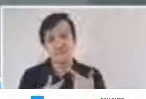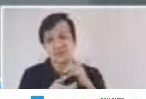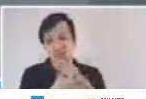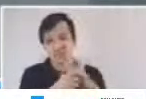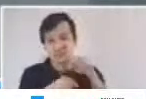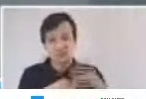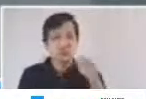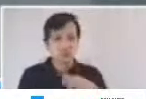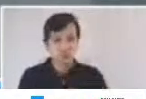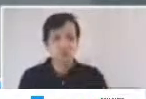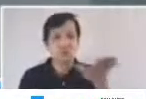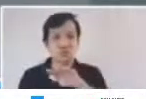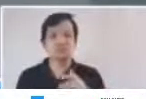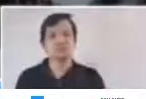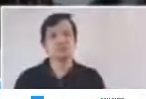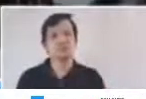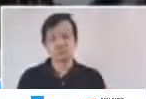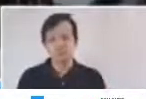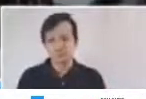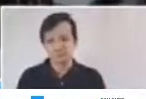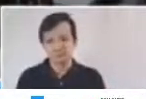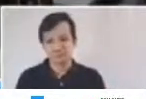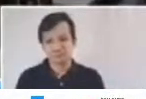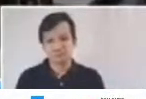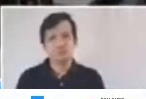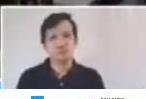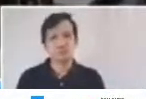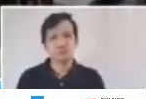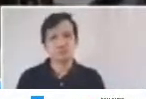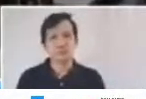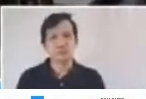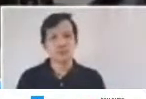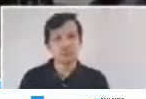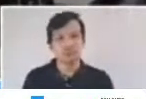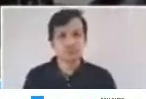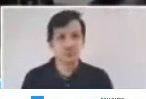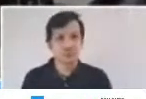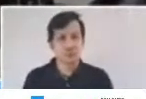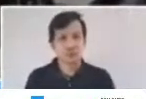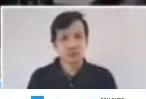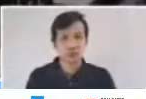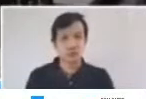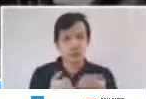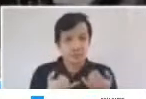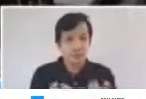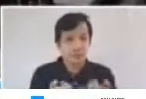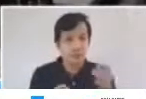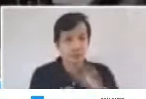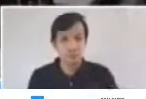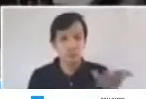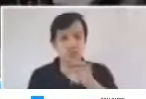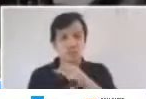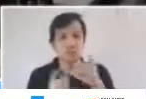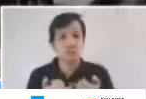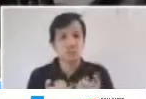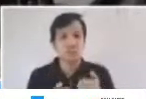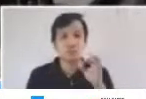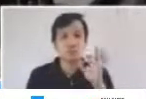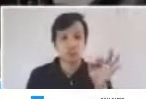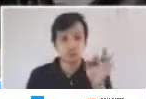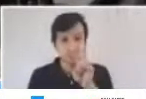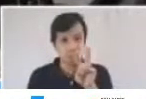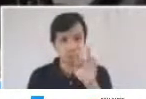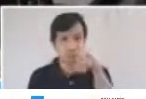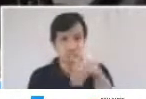cases. Para po sa inyo at ang inyong mga katanungan, concerns tungkol sa COVID-19, maaari niyo pong i-dial